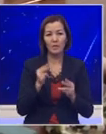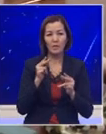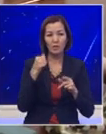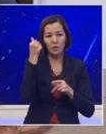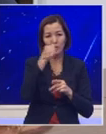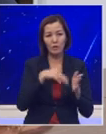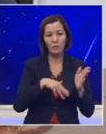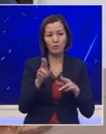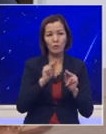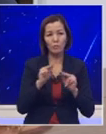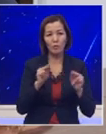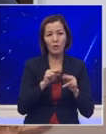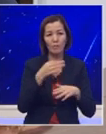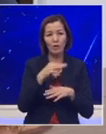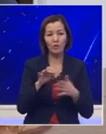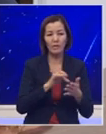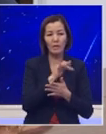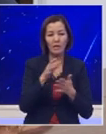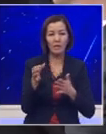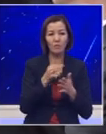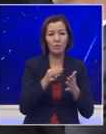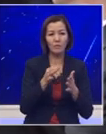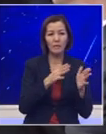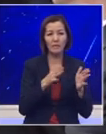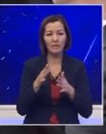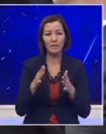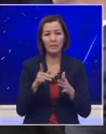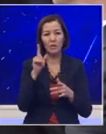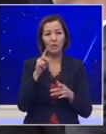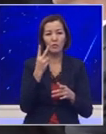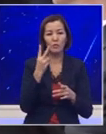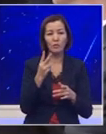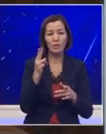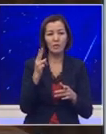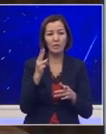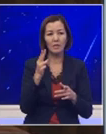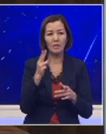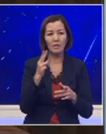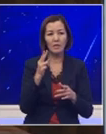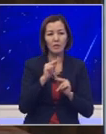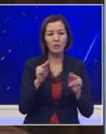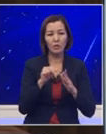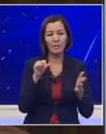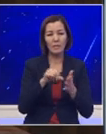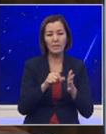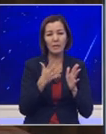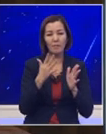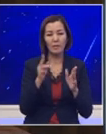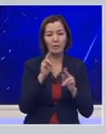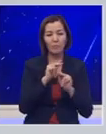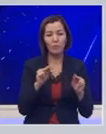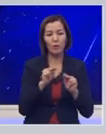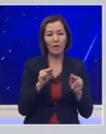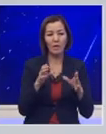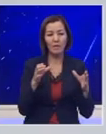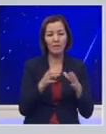мұғалімі байқауының аудандық, қалалық, облыстық кезеңдеріне 102 жетісулық маман қатысқан. Нәтижесінде 5 мұғалім